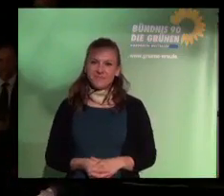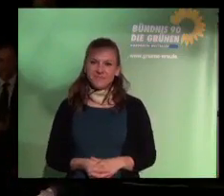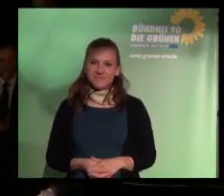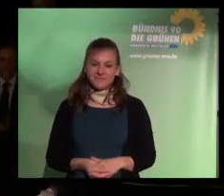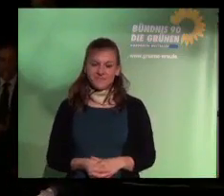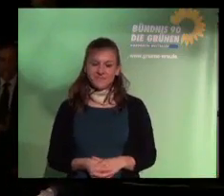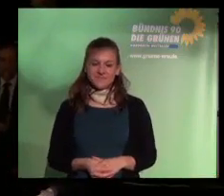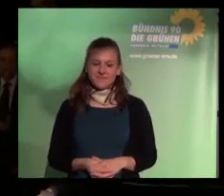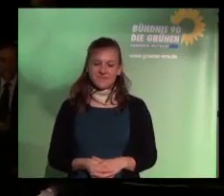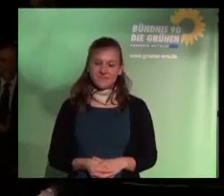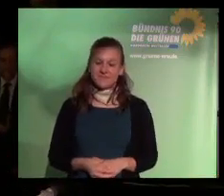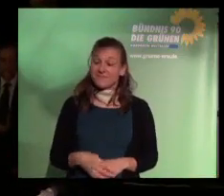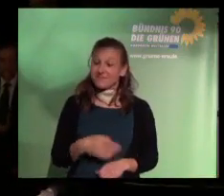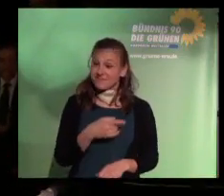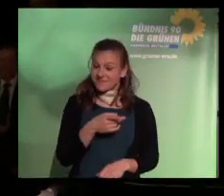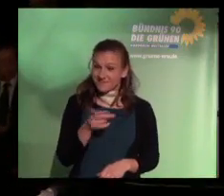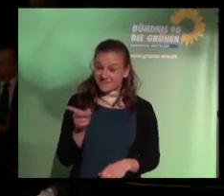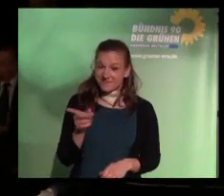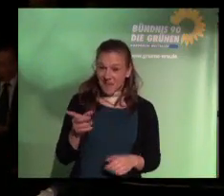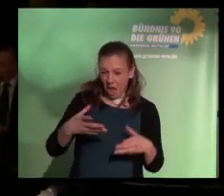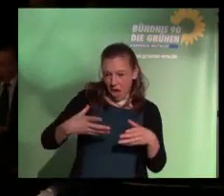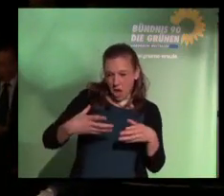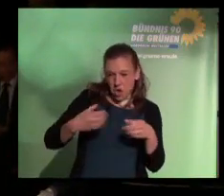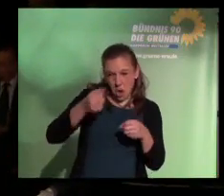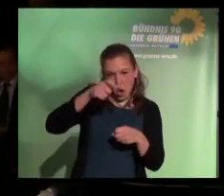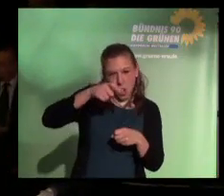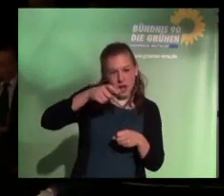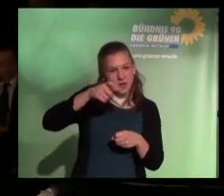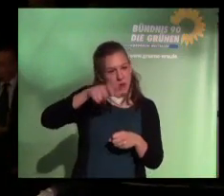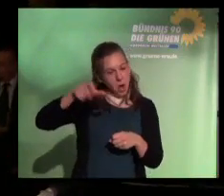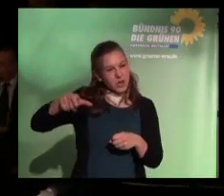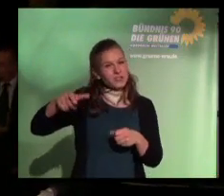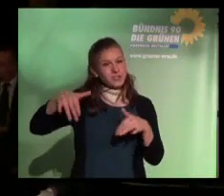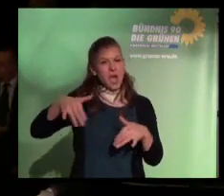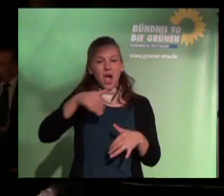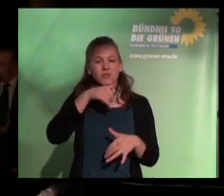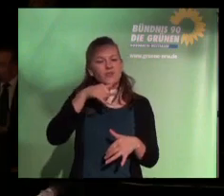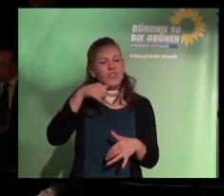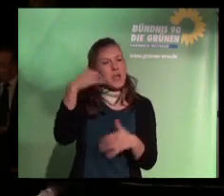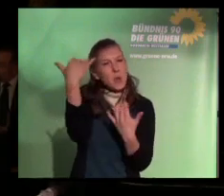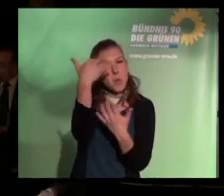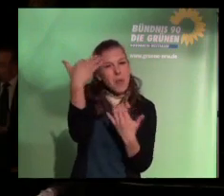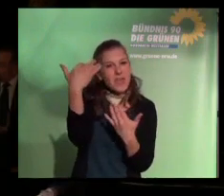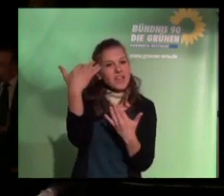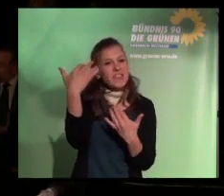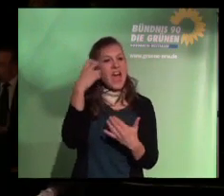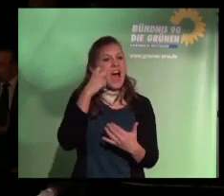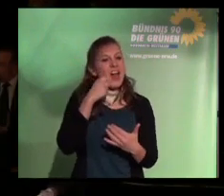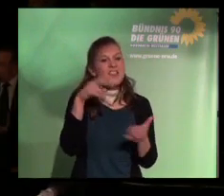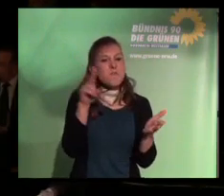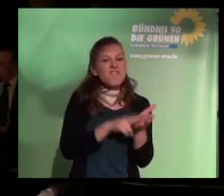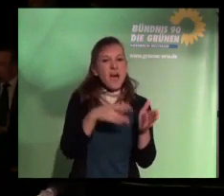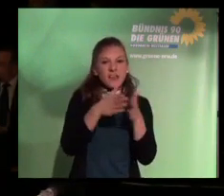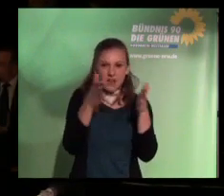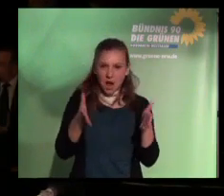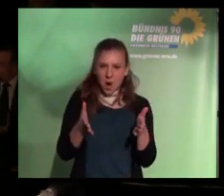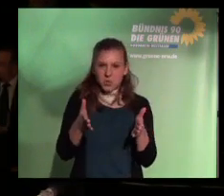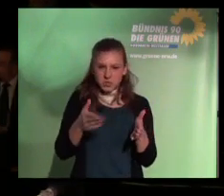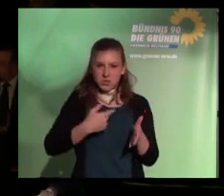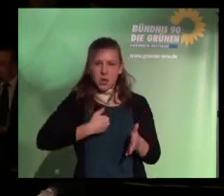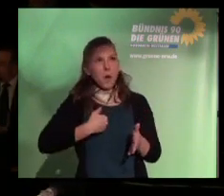Ja, ihr habt euch als Kölner ja immer wieder was überlegt mit dem alten Kölner Pfandhaus, ne? Habe ich ja überlegt, ja